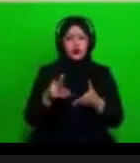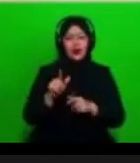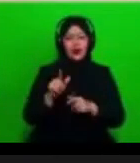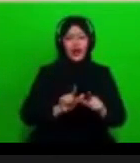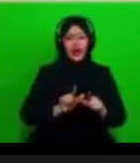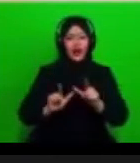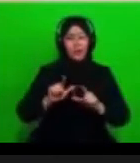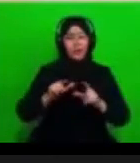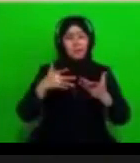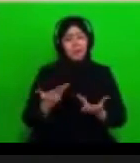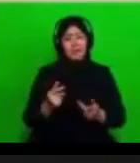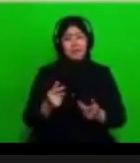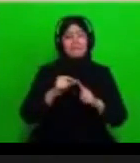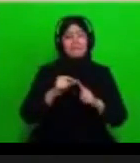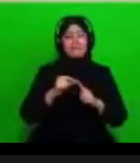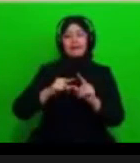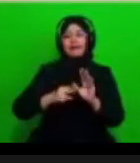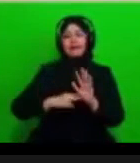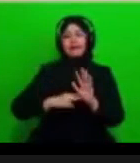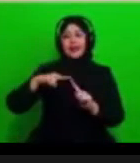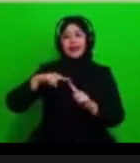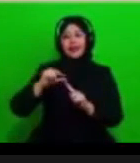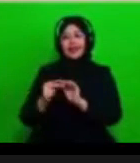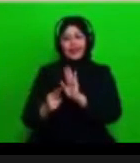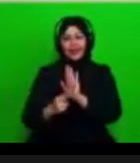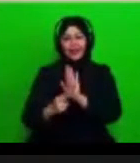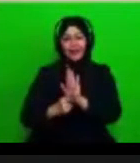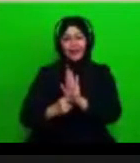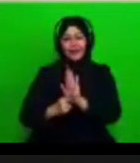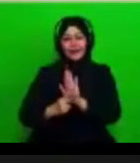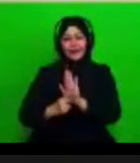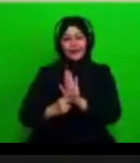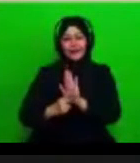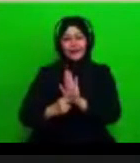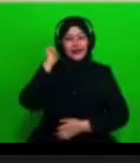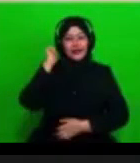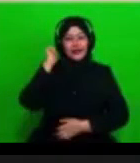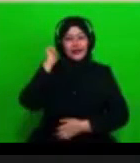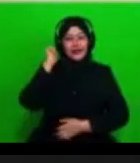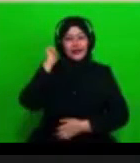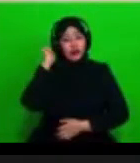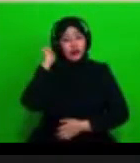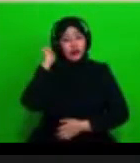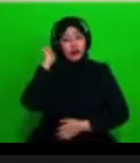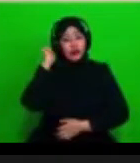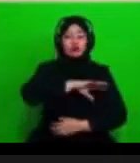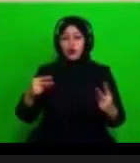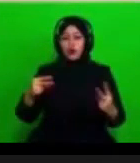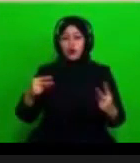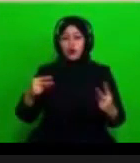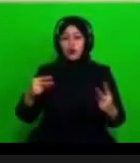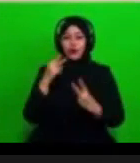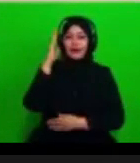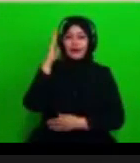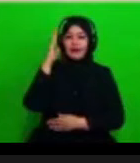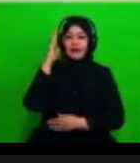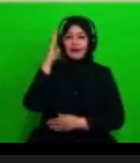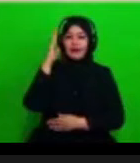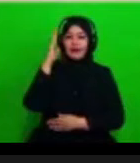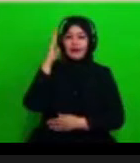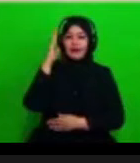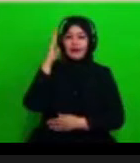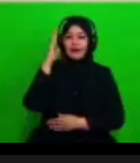kira-kira mempersiapkan. Ada di kolom Q&A. Yes, ya betul. Q dan A, betul. Jadi ada